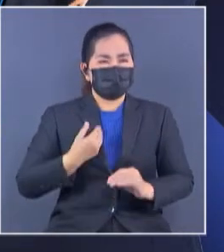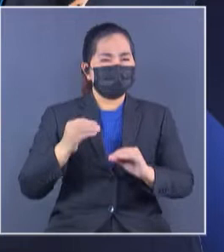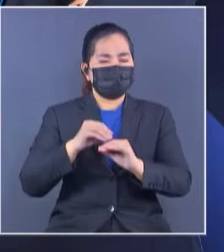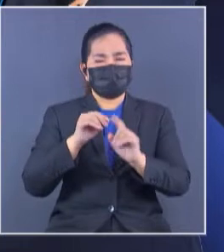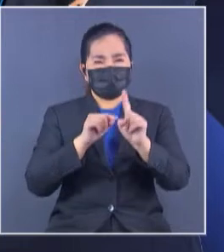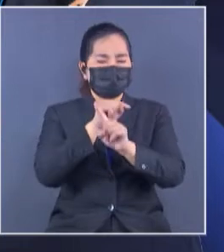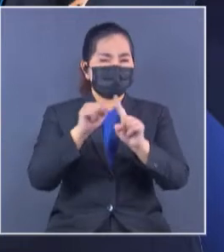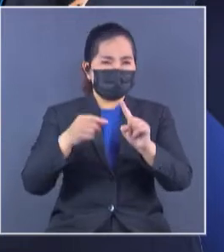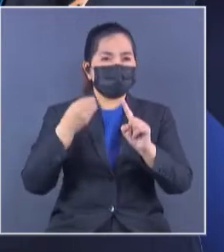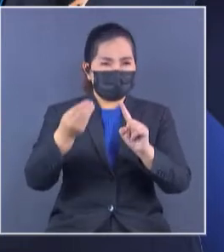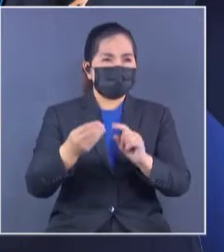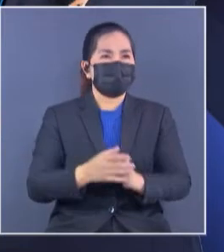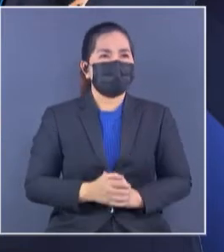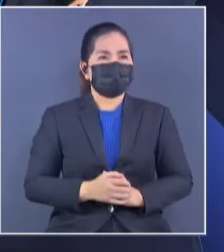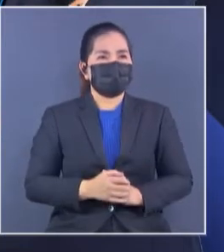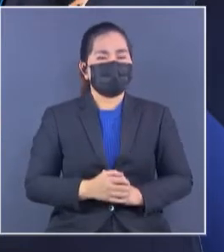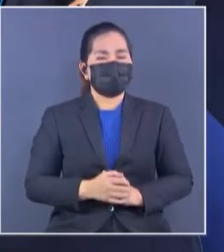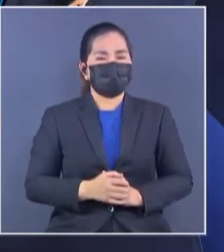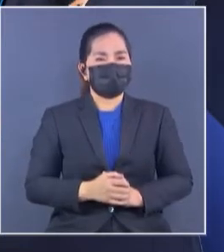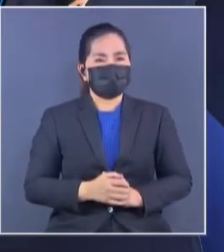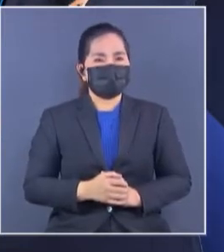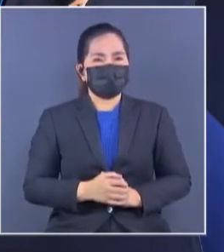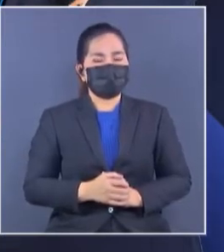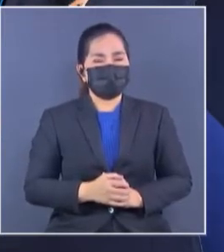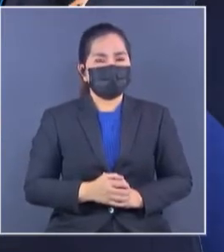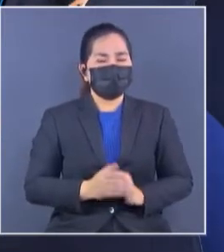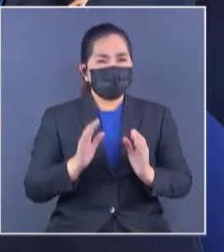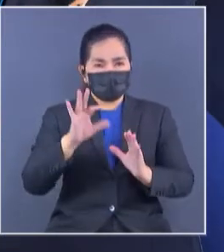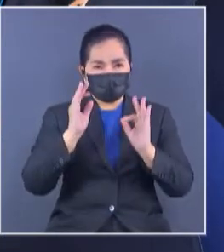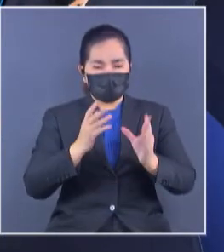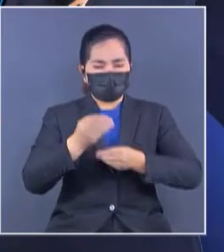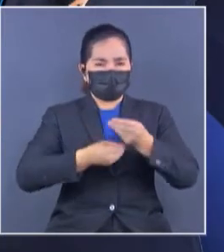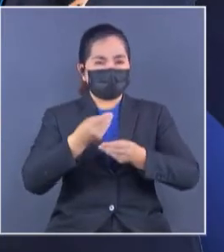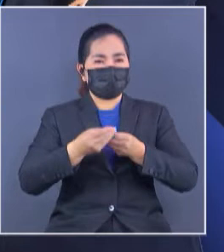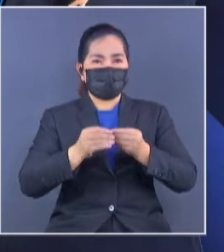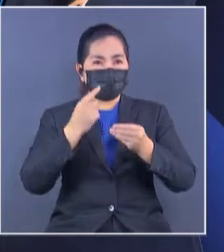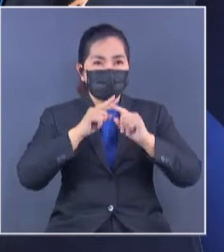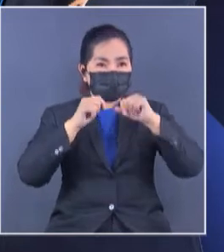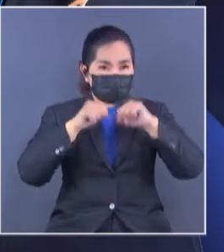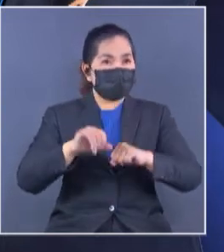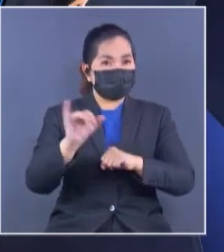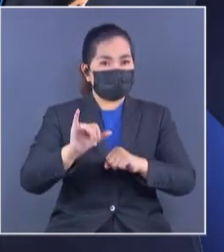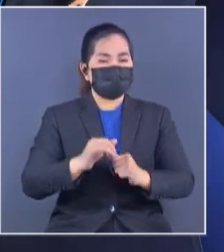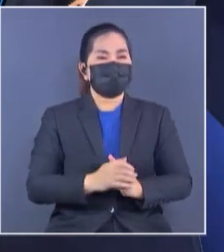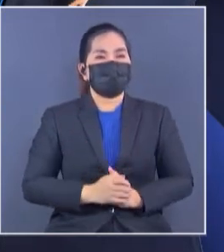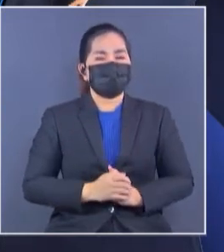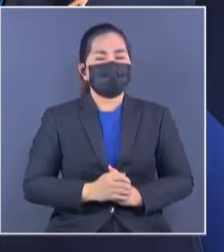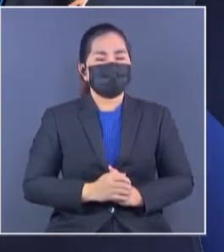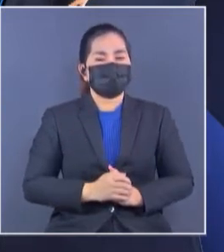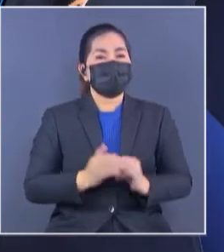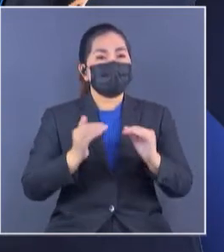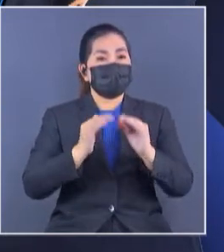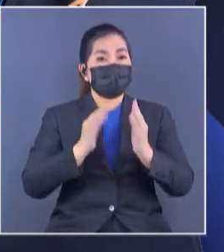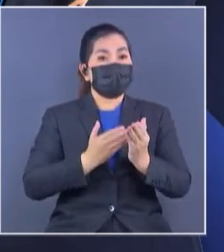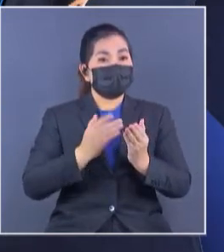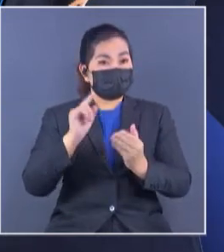1% ด้วยนะครับส่วนการเลือกผู้ค้าอันนี้เดี๋ยวขอไปสรุปตกผลึกกันซะก่อนยังไม่รีบตัดสินใจณตอนนี้ครับคือจะให้สิทธิ์ร